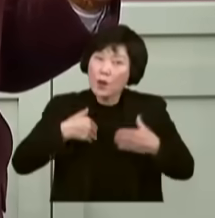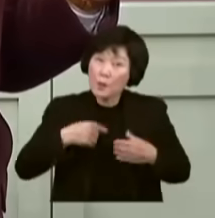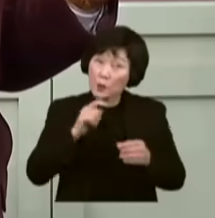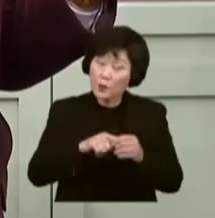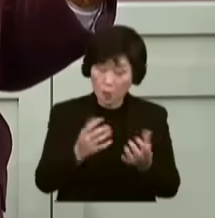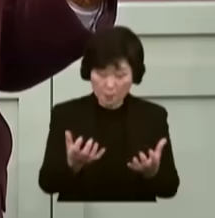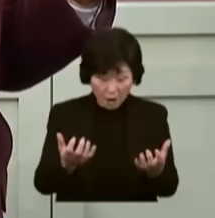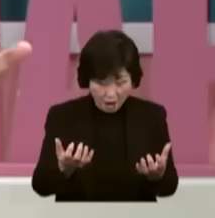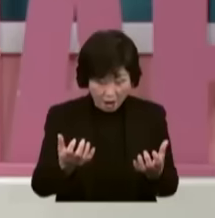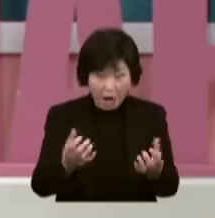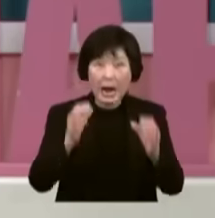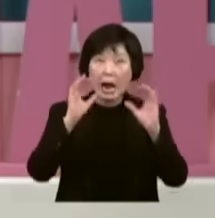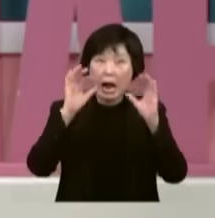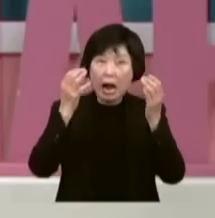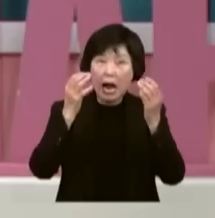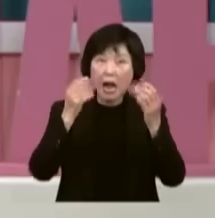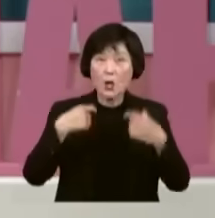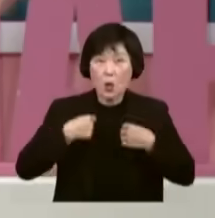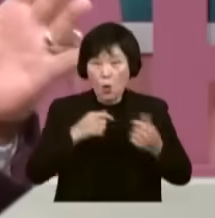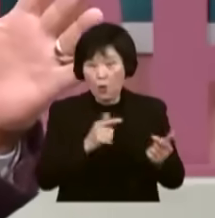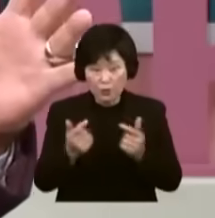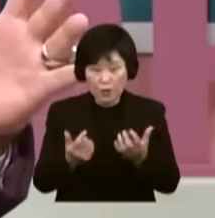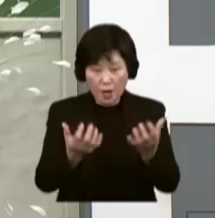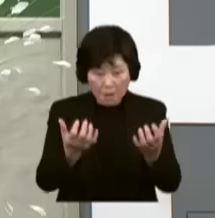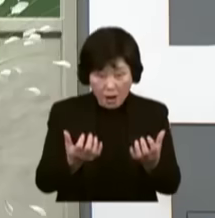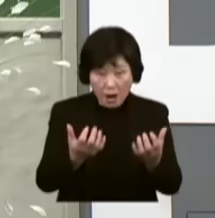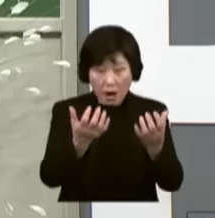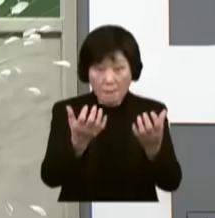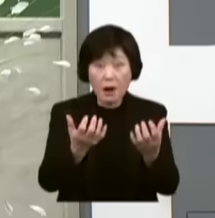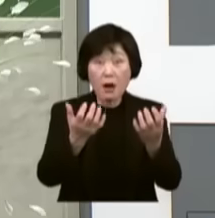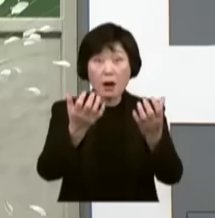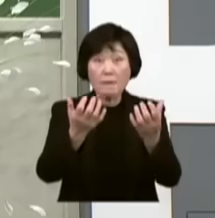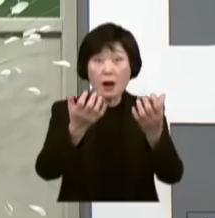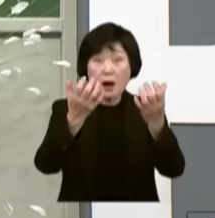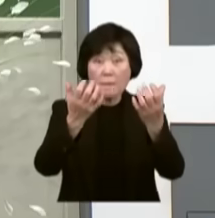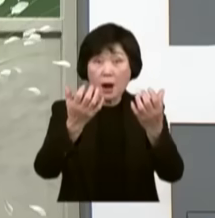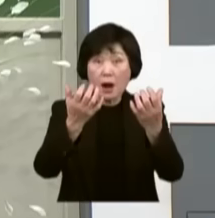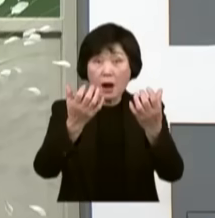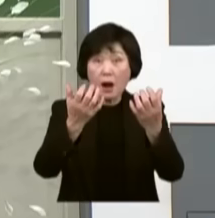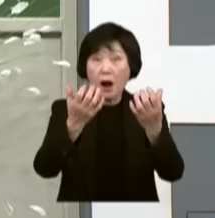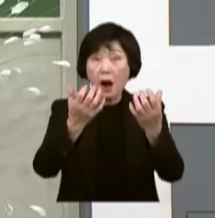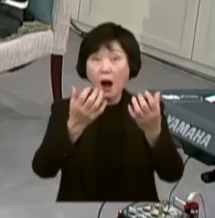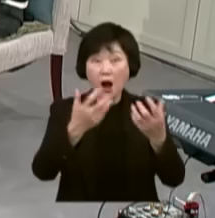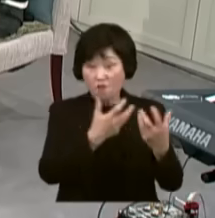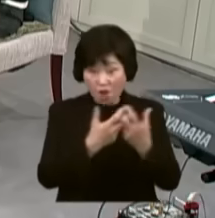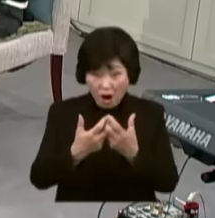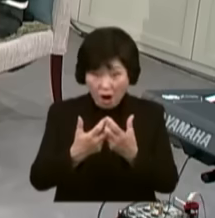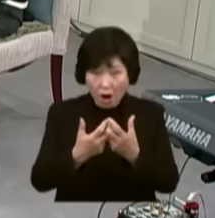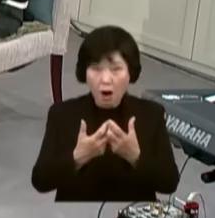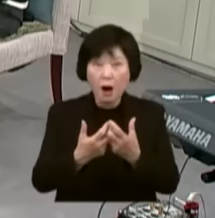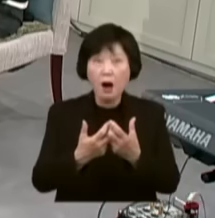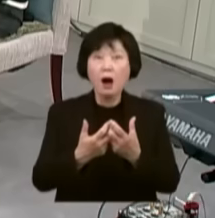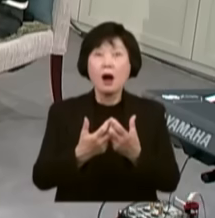아기 용품이 하나 둘 셋 네 칸이 꽉 찼어. 베네저거리서부터 그럼 이게 뭘까? 기저귀. 여기서